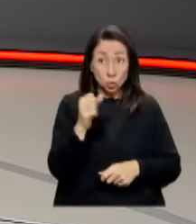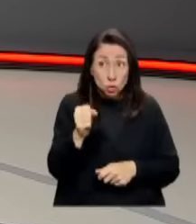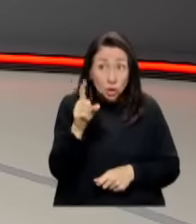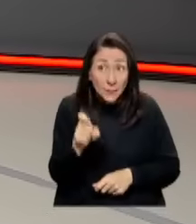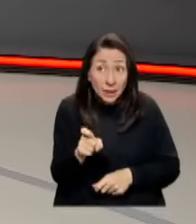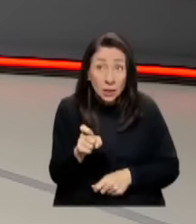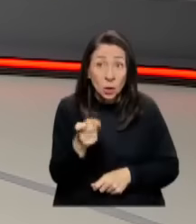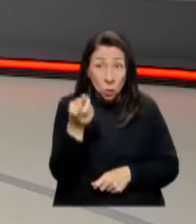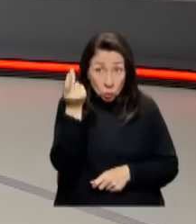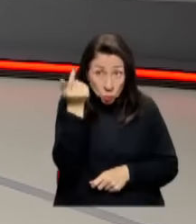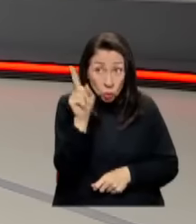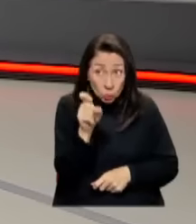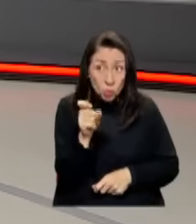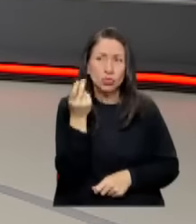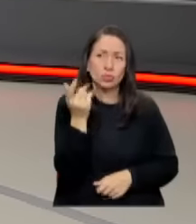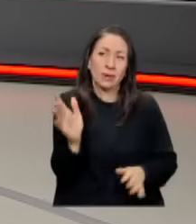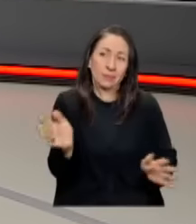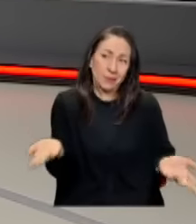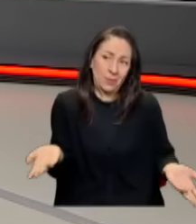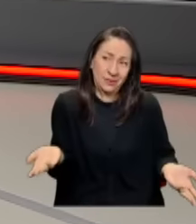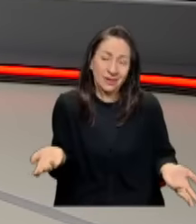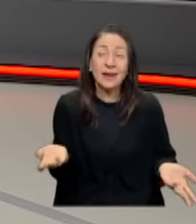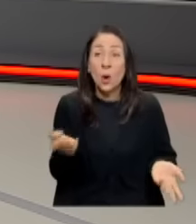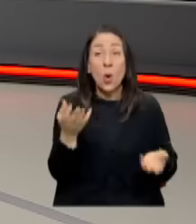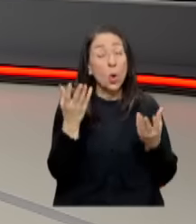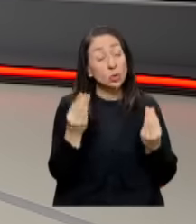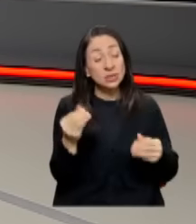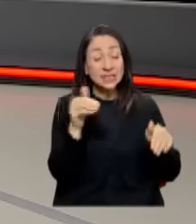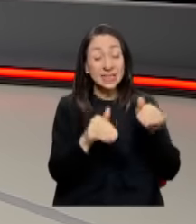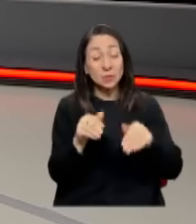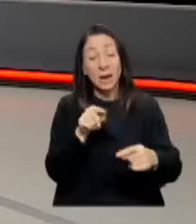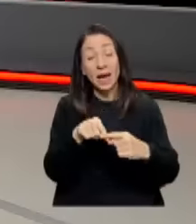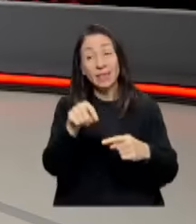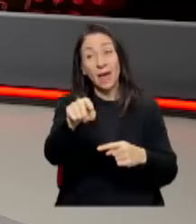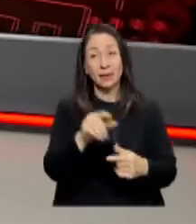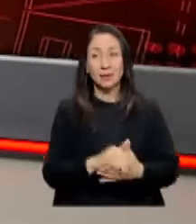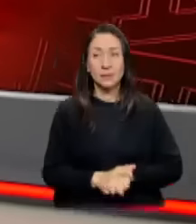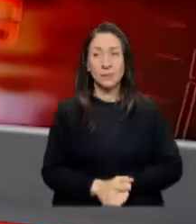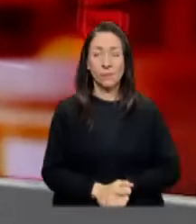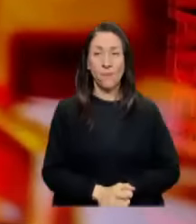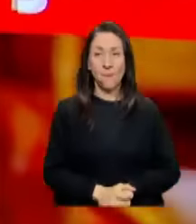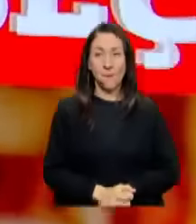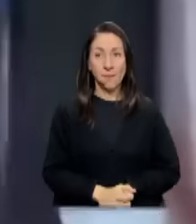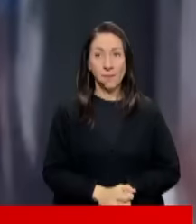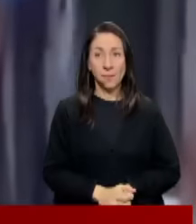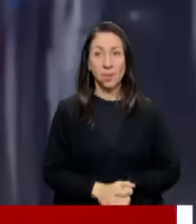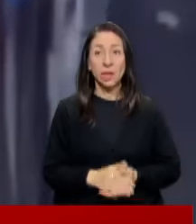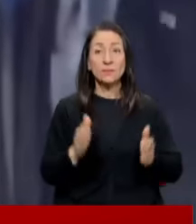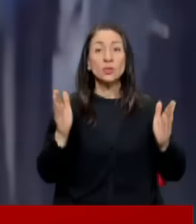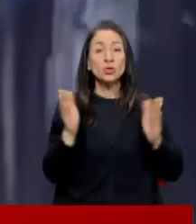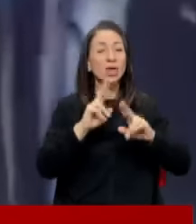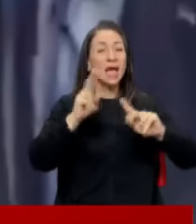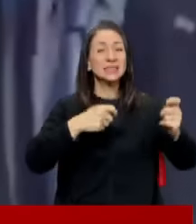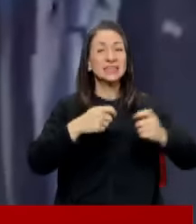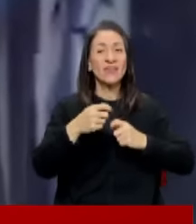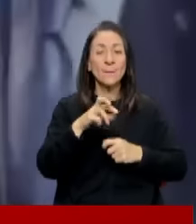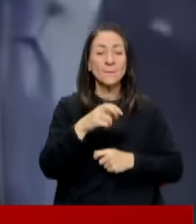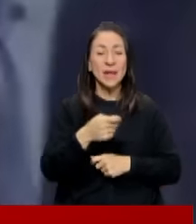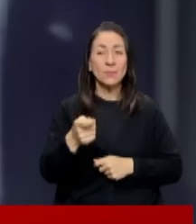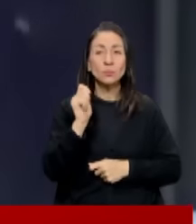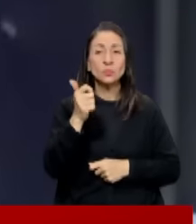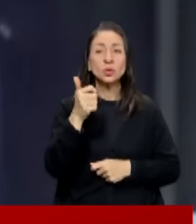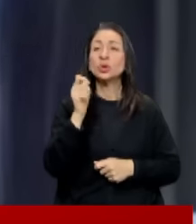mı? Unuttuk mu? Unutmadım tabii ki. Olursa seçime kadar. Küçük esnaflarımızın prim